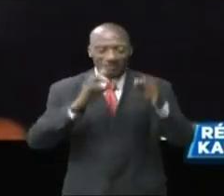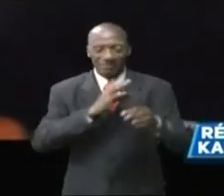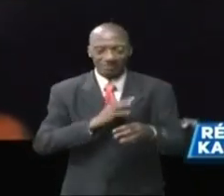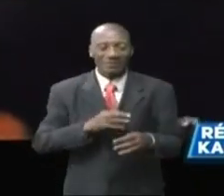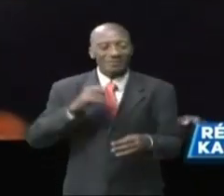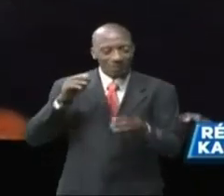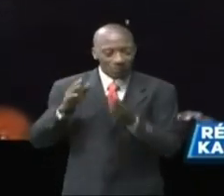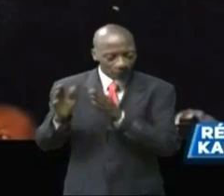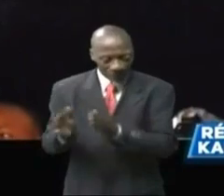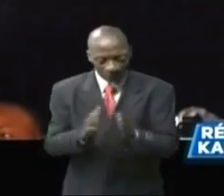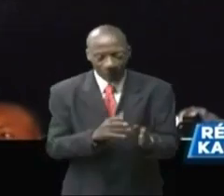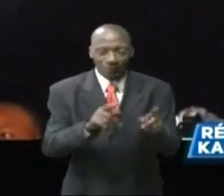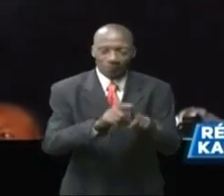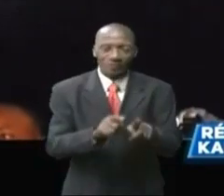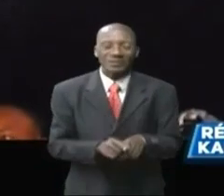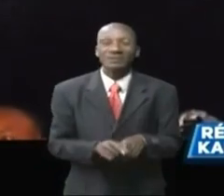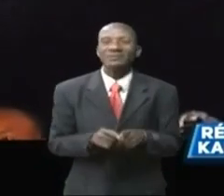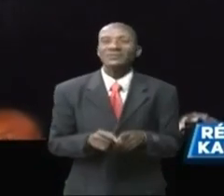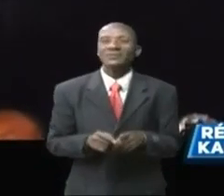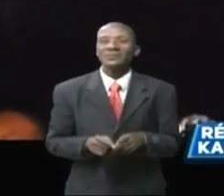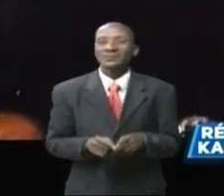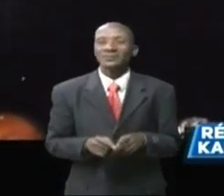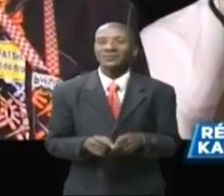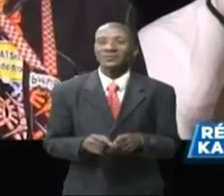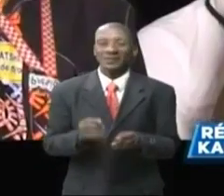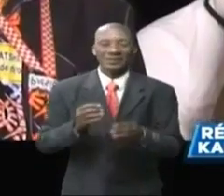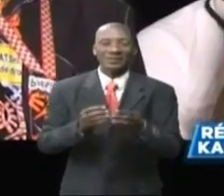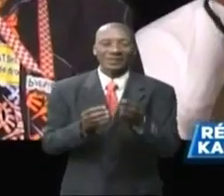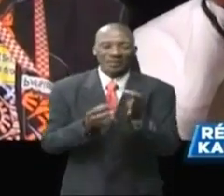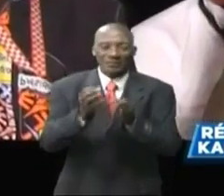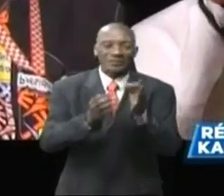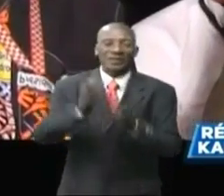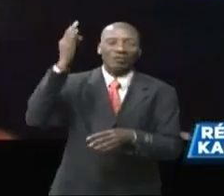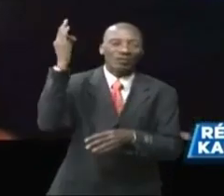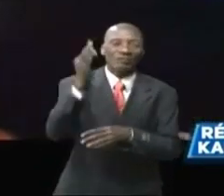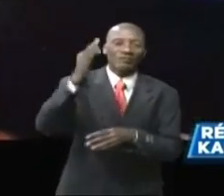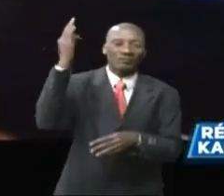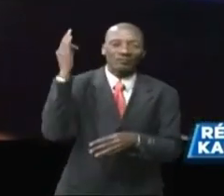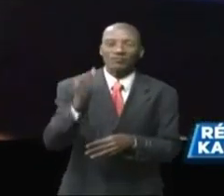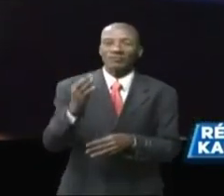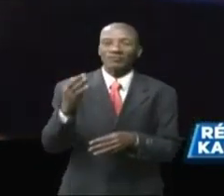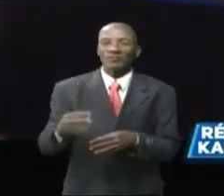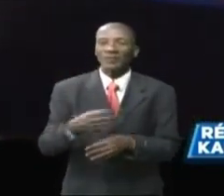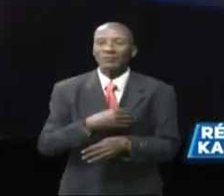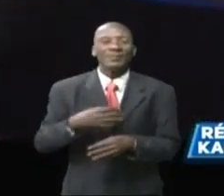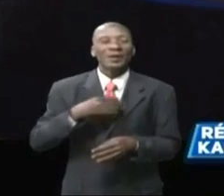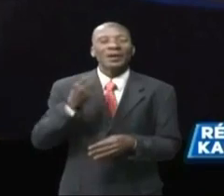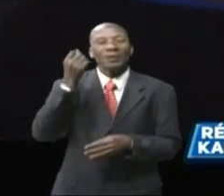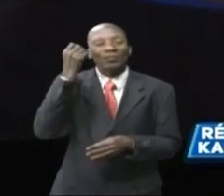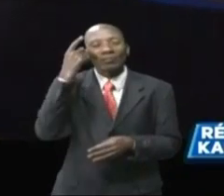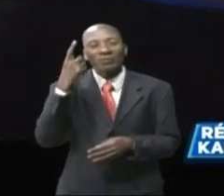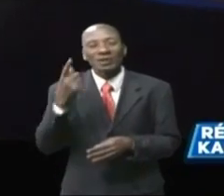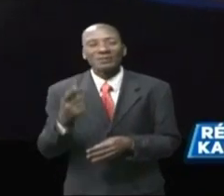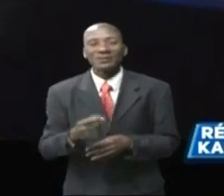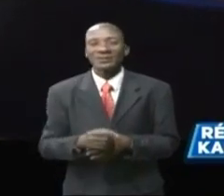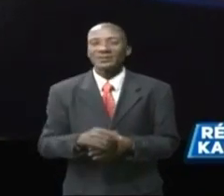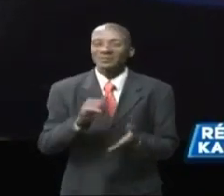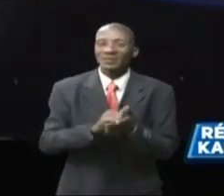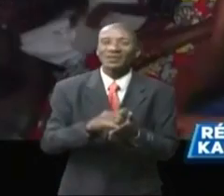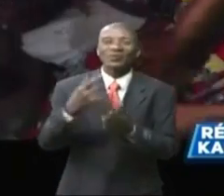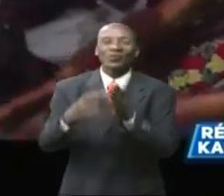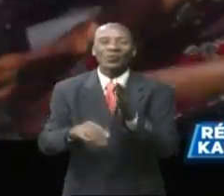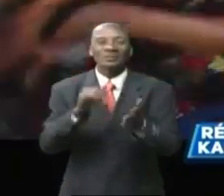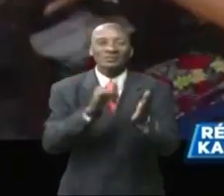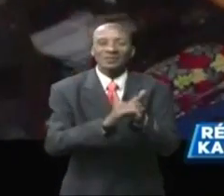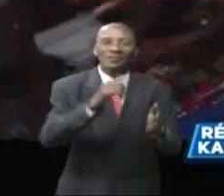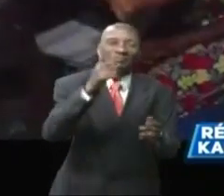suivre certains prélats catholiques qui se sont totalement impliqués dans les affaires politiques. Prenant en exemple la dernière sortie médiatique